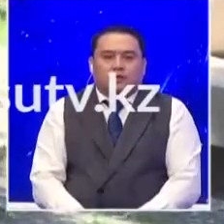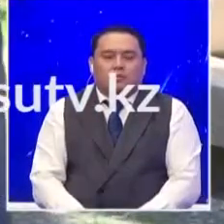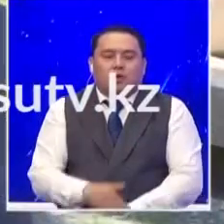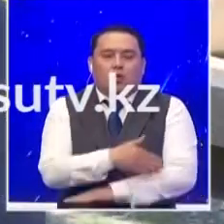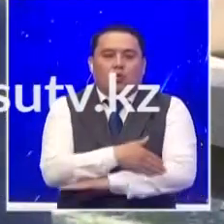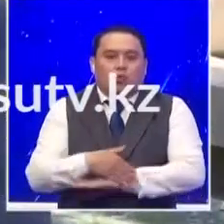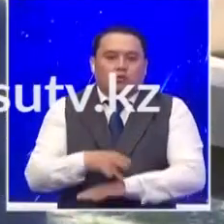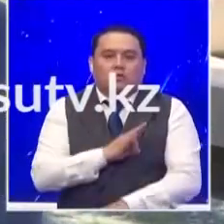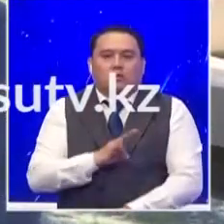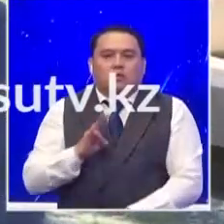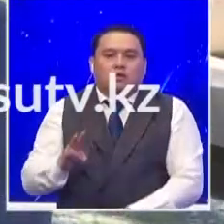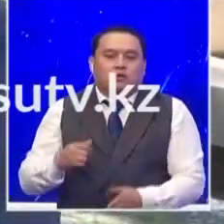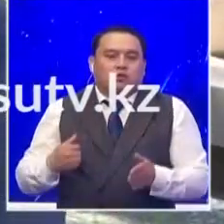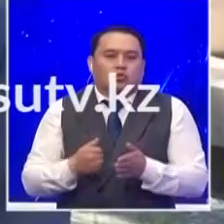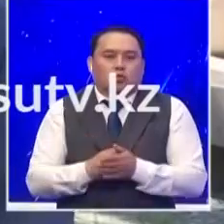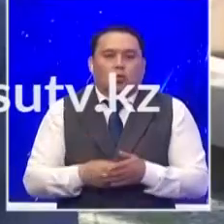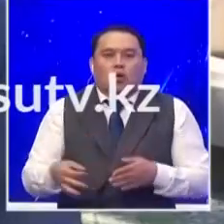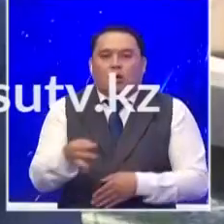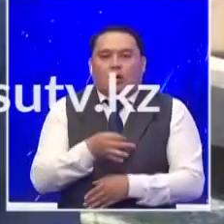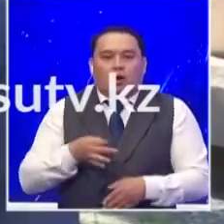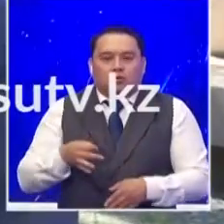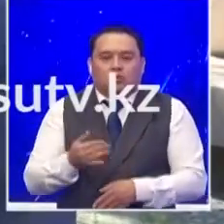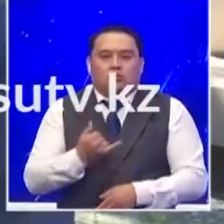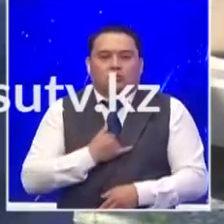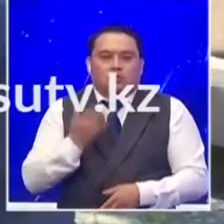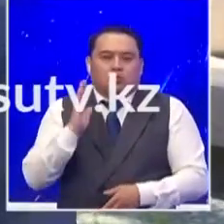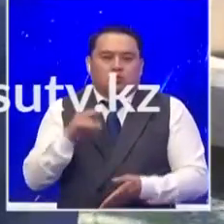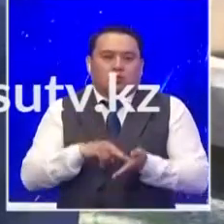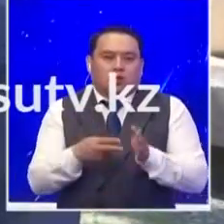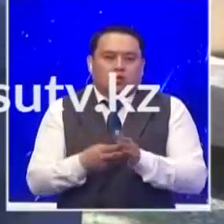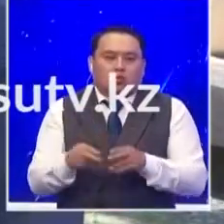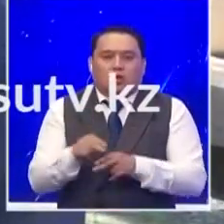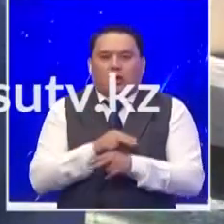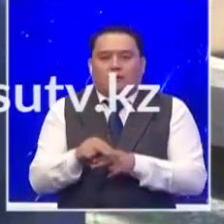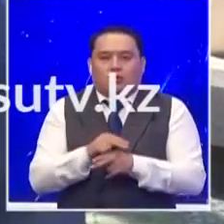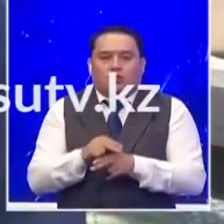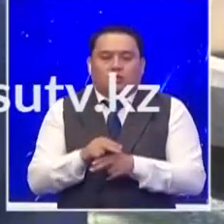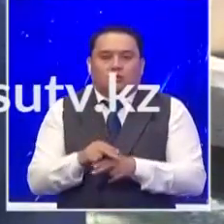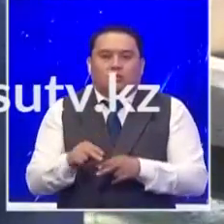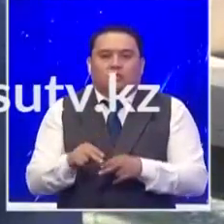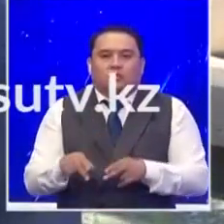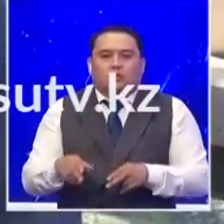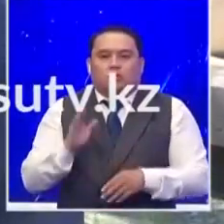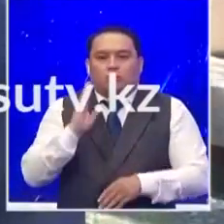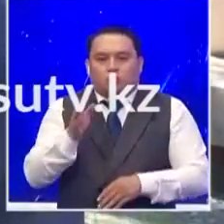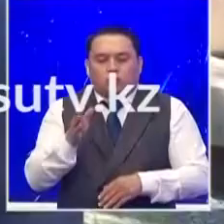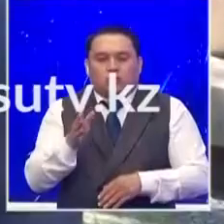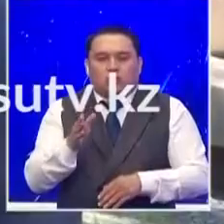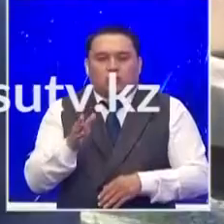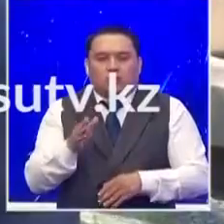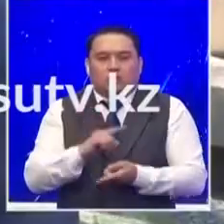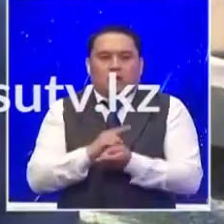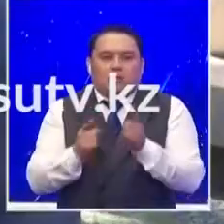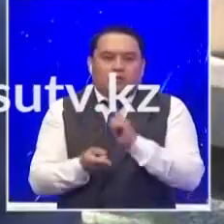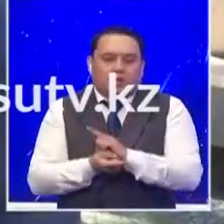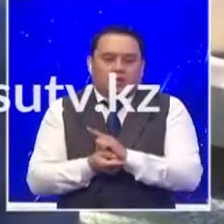Назарбаева от Акынсара до кольца планируется тоже реконструкция с двух сторон. Будут заменены